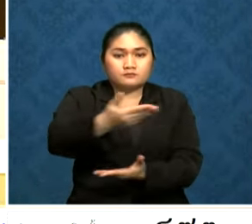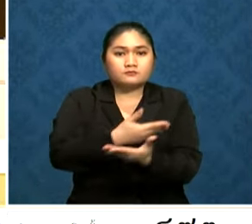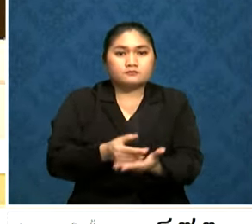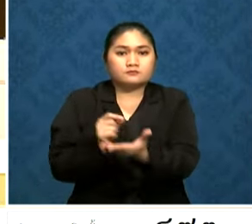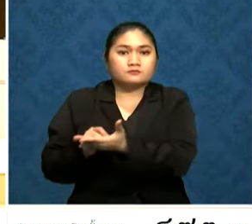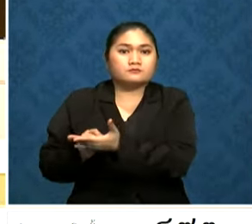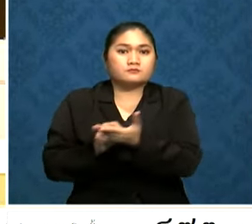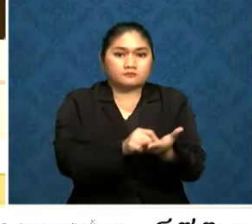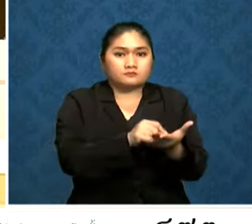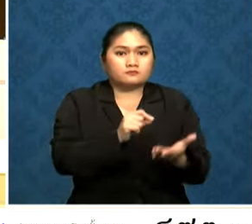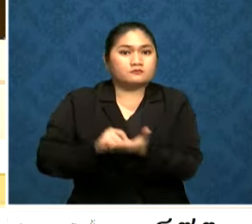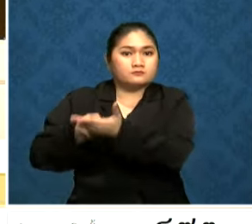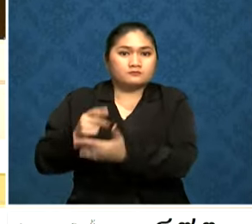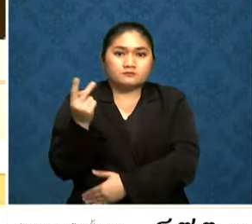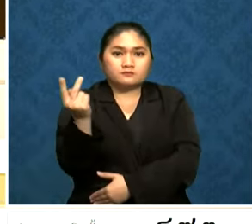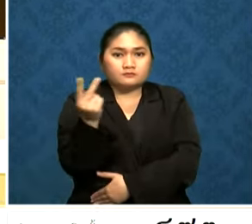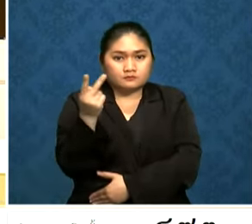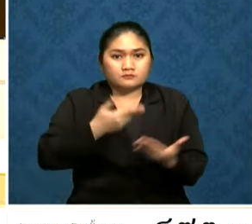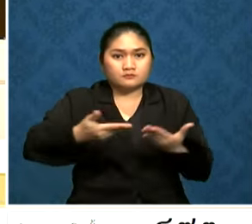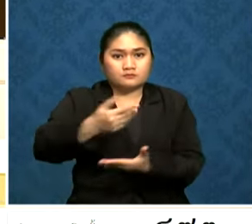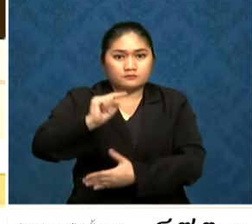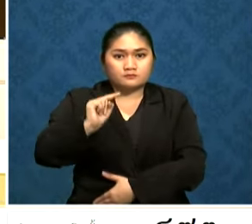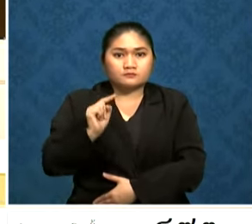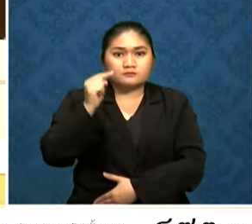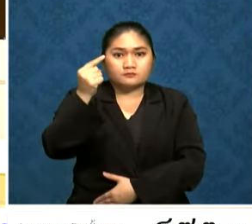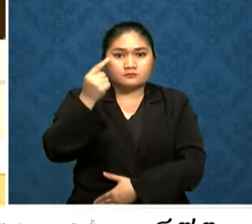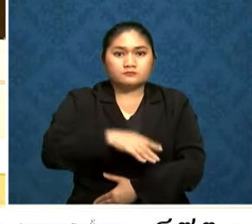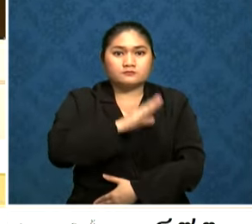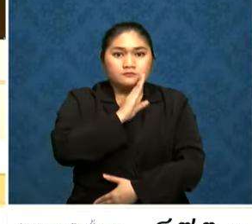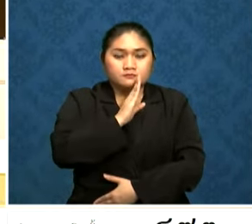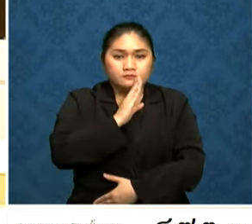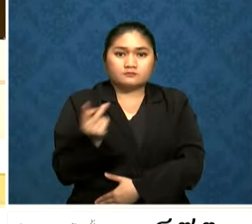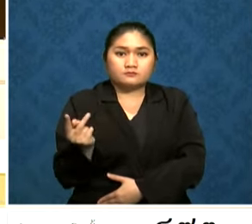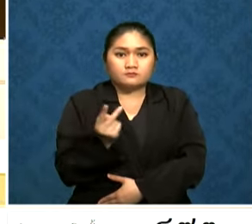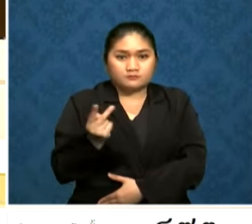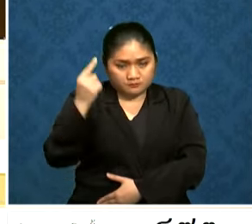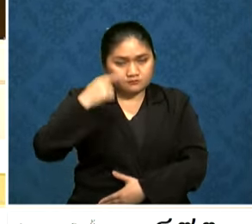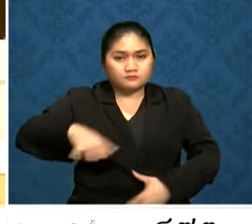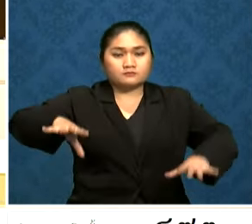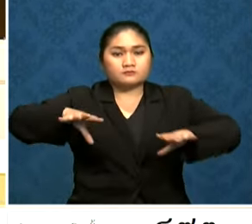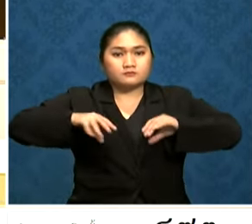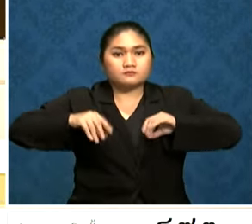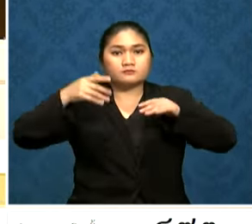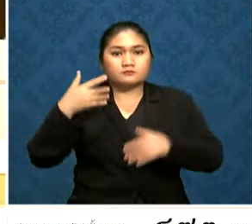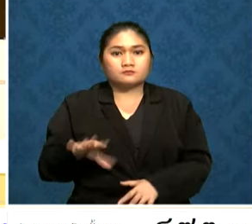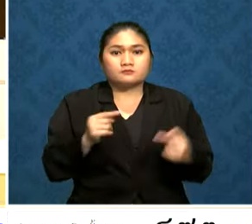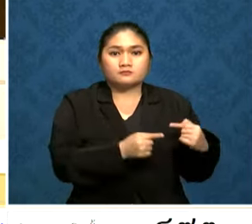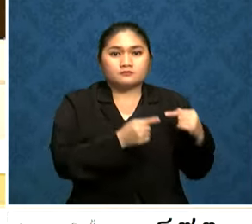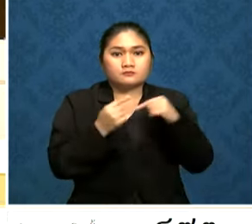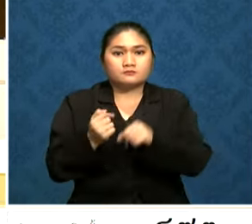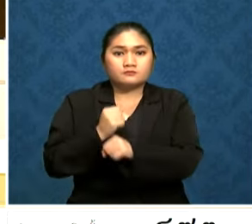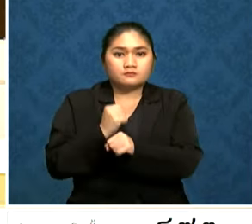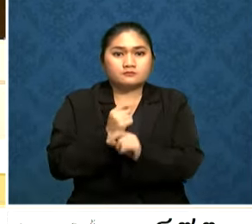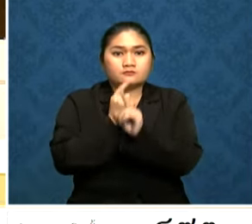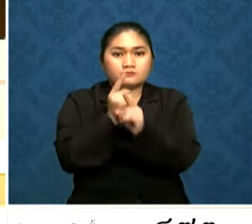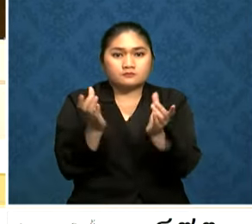สภาทั้งสองเพื่อพจร worldviewsีครั้งหนึ่งโดยถ้าสภาทั้งสองเห็นชอบแล้วก็จะดำเนินการตอบไปตาม